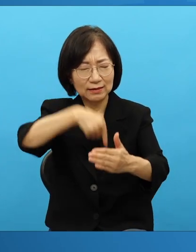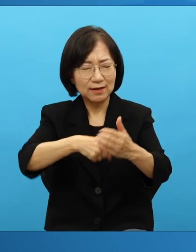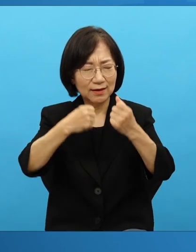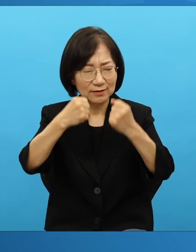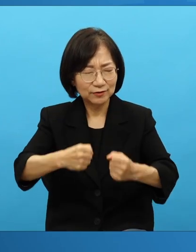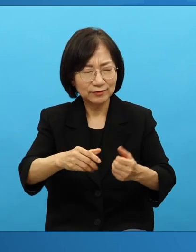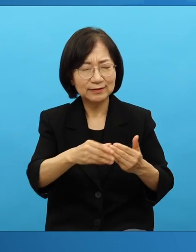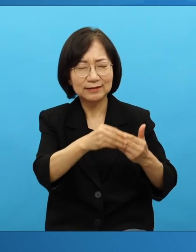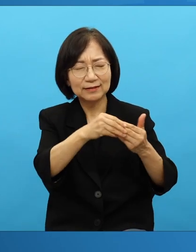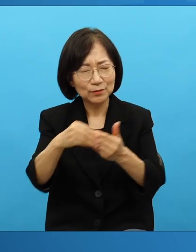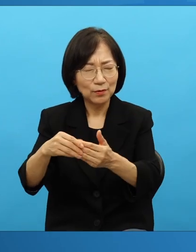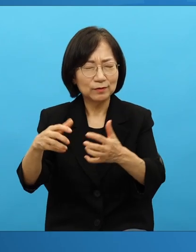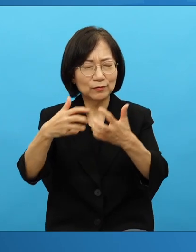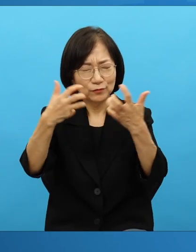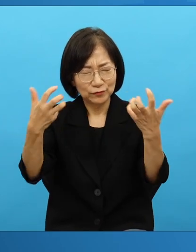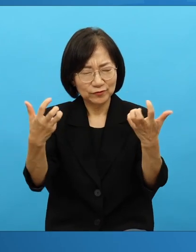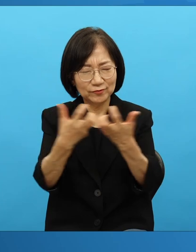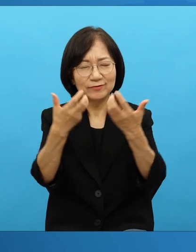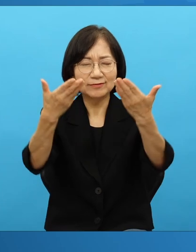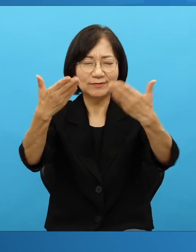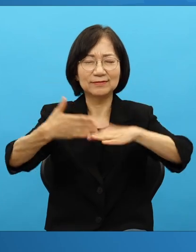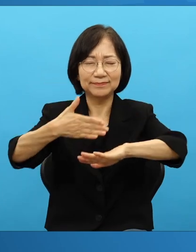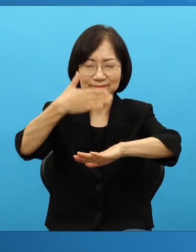하시니 감사합니다.